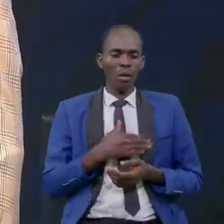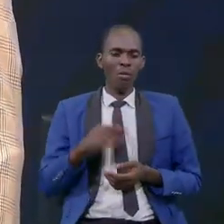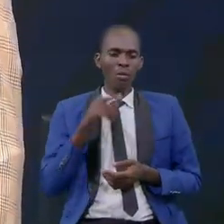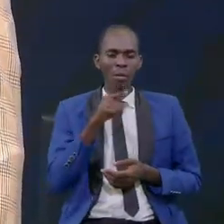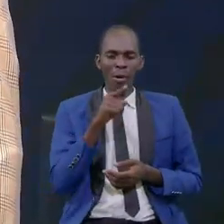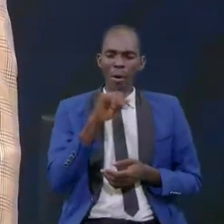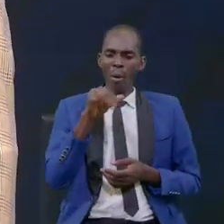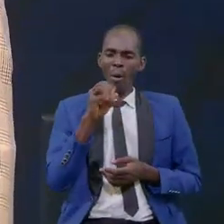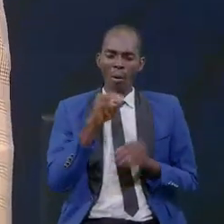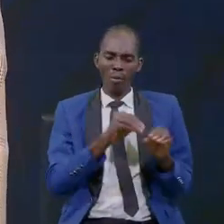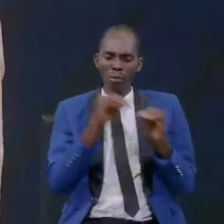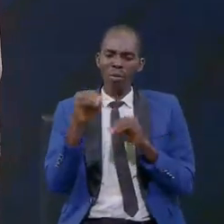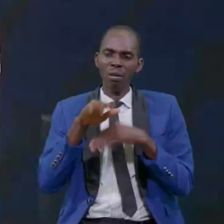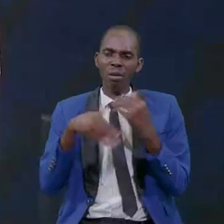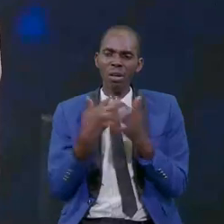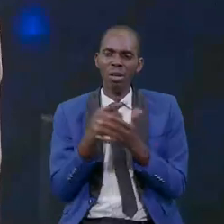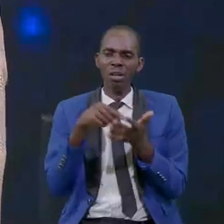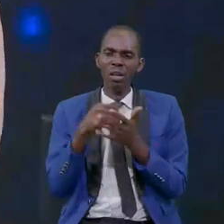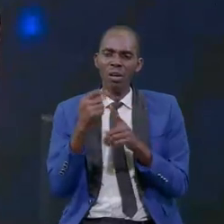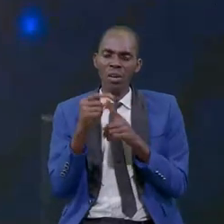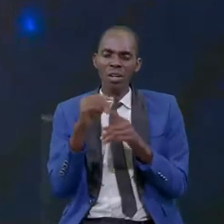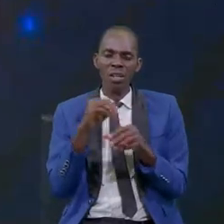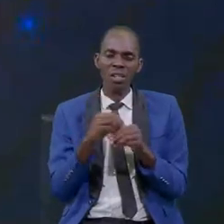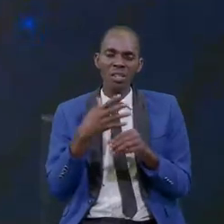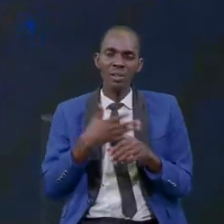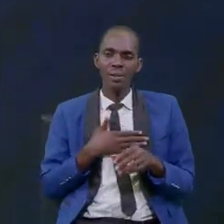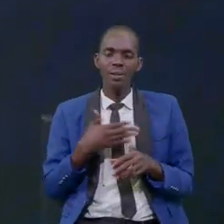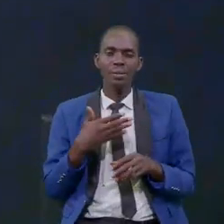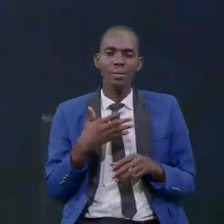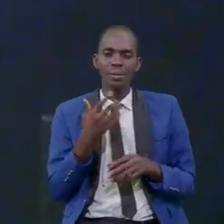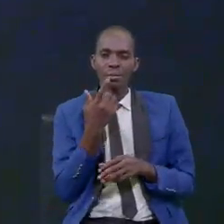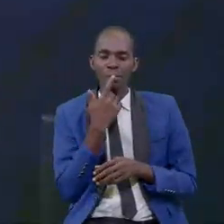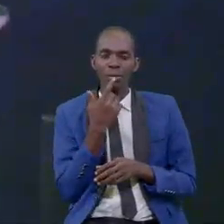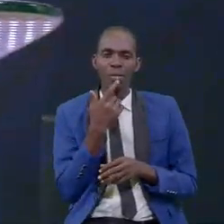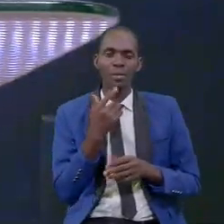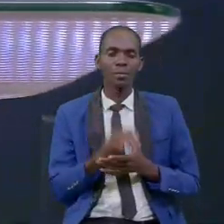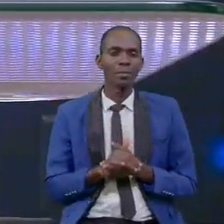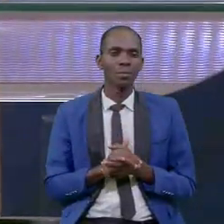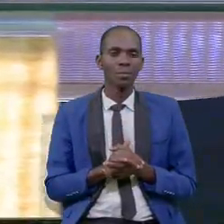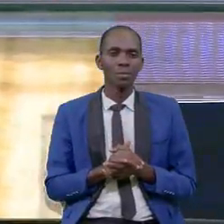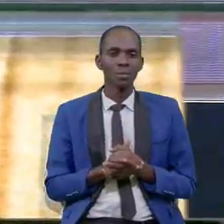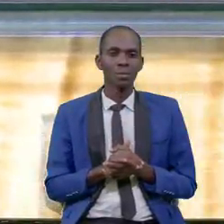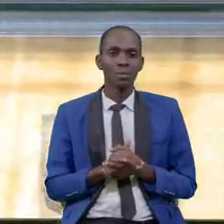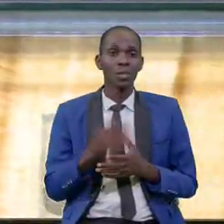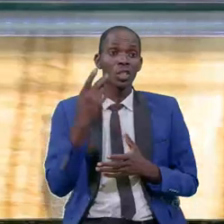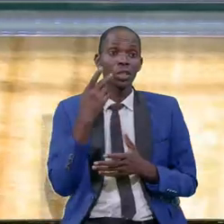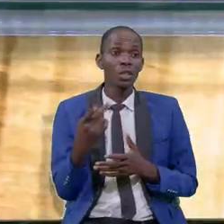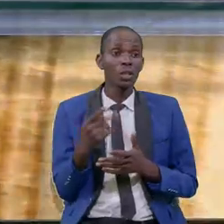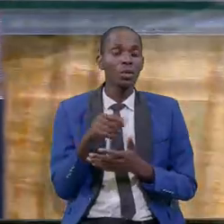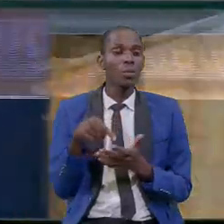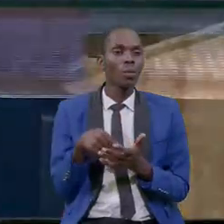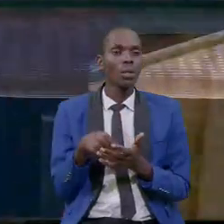ordres et qui a mis dans la bouche de ta servante toutes ces paroles. Voyez, ouais.